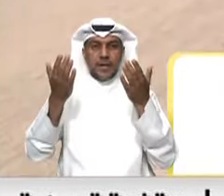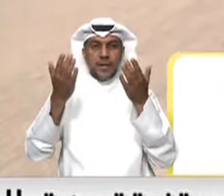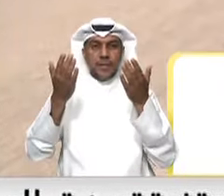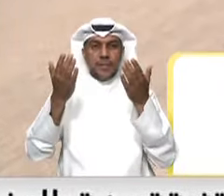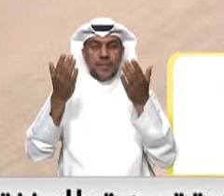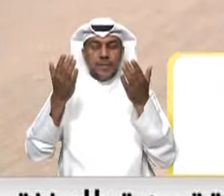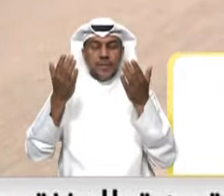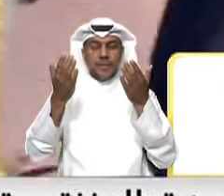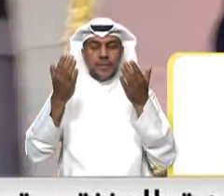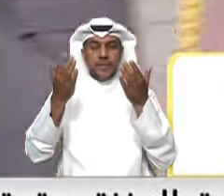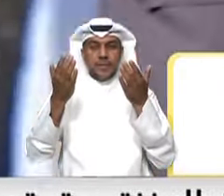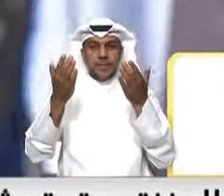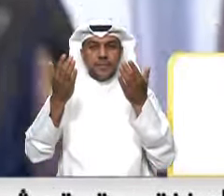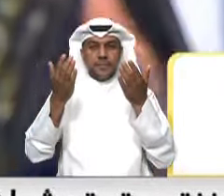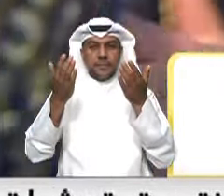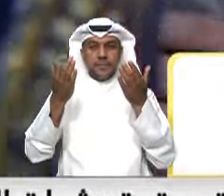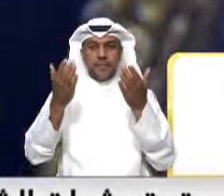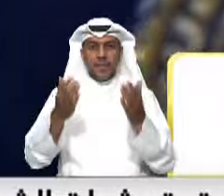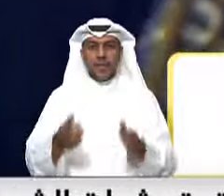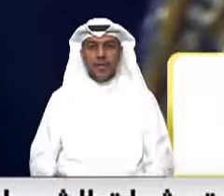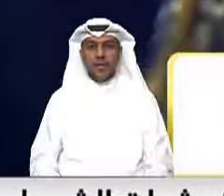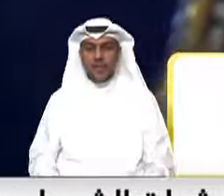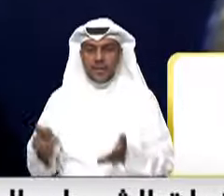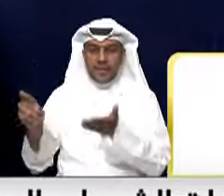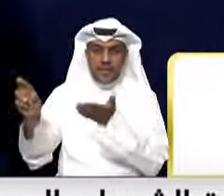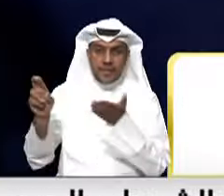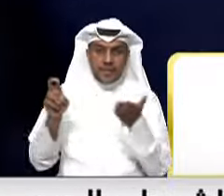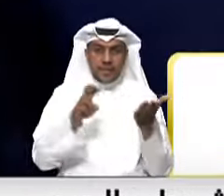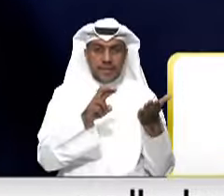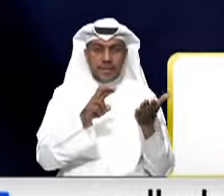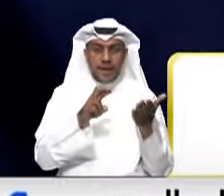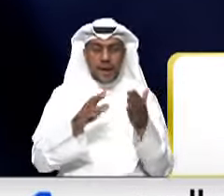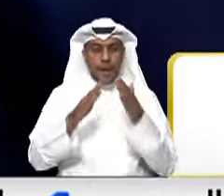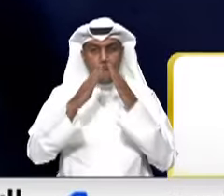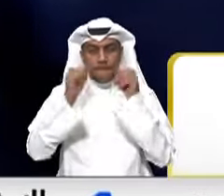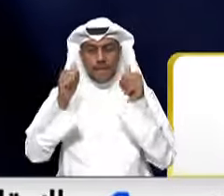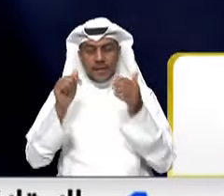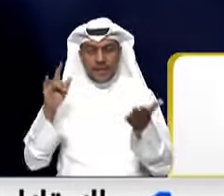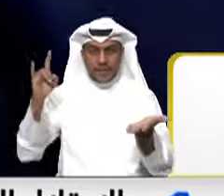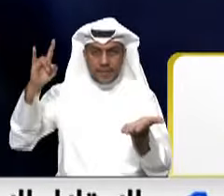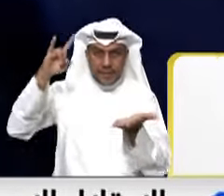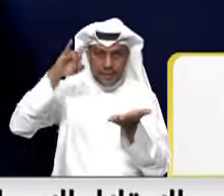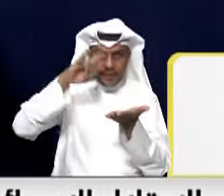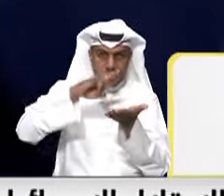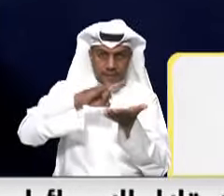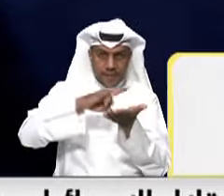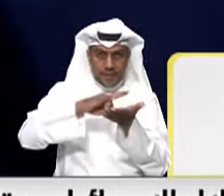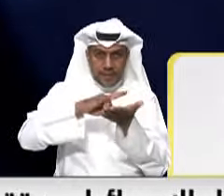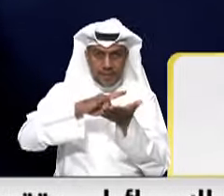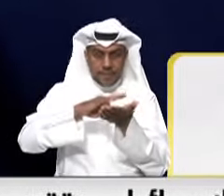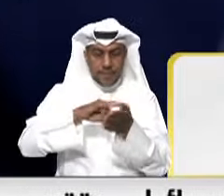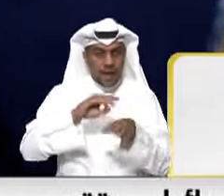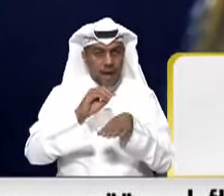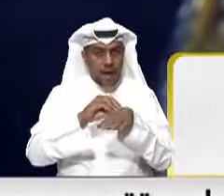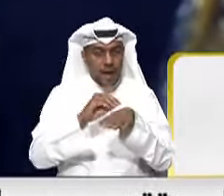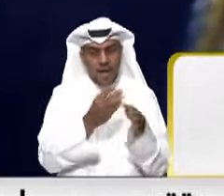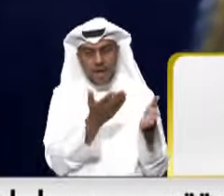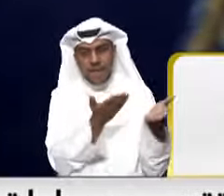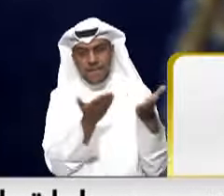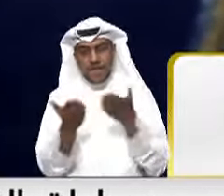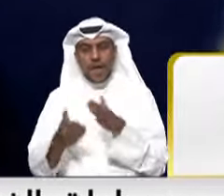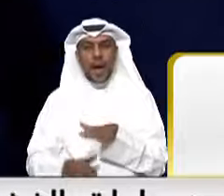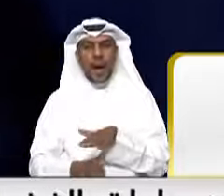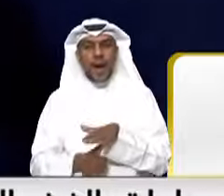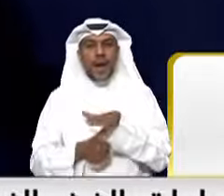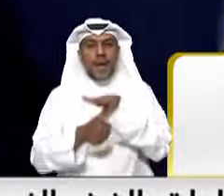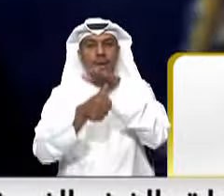الكويت حفظه الله ورعاه بزيارة دولة إلى جمهورية مصر العربية تلبية لدعوة كريمة